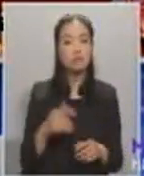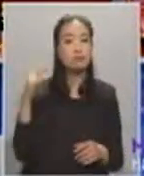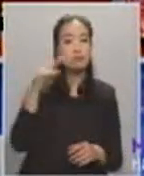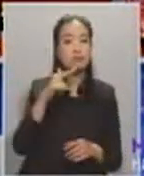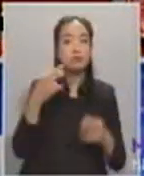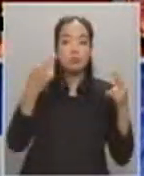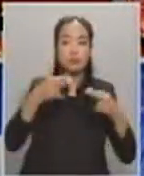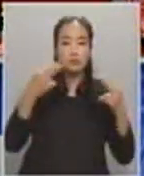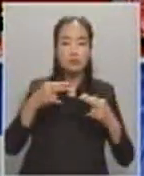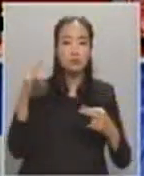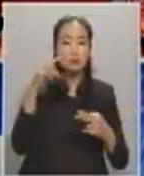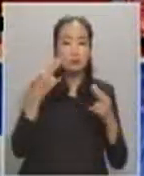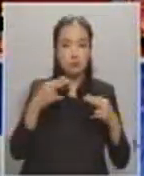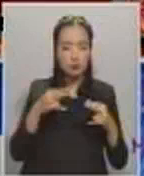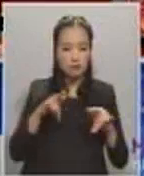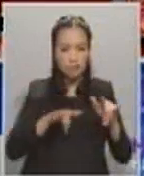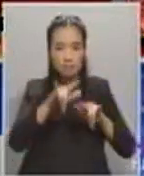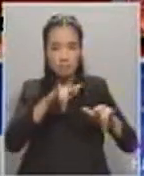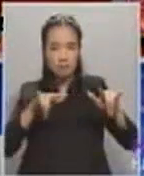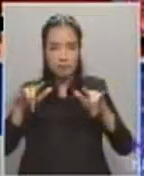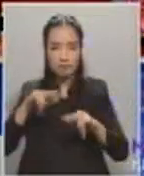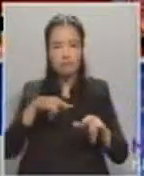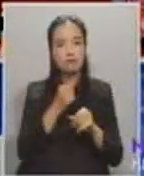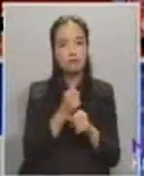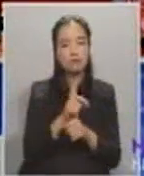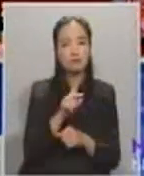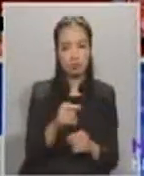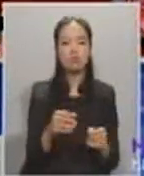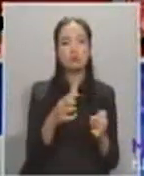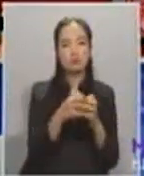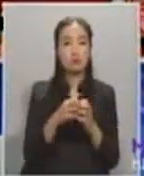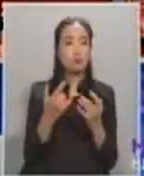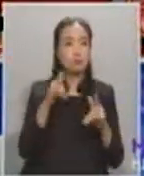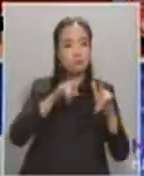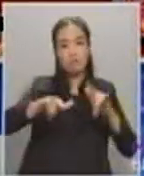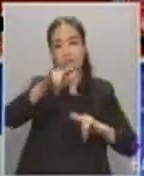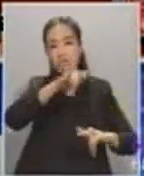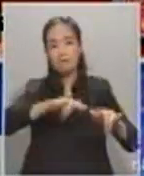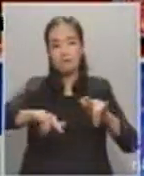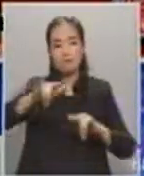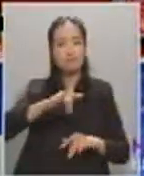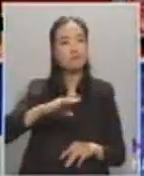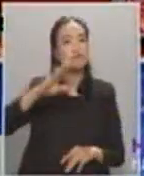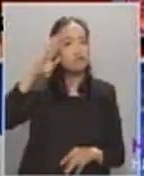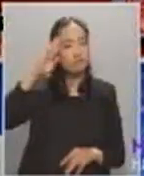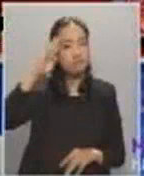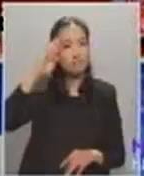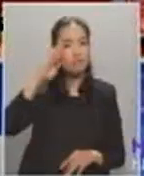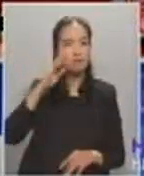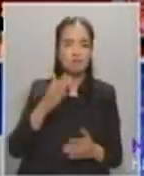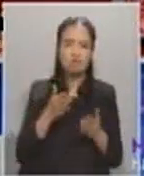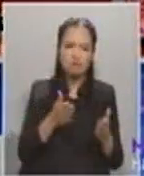รบในการปฏิบัติการด้วยก็ตอนนี้กำลังก็ยังบินอยู ่ ไม่ทราบว่าฝ่ายไหนนะฮะรัฐบาล